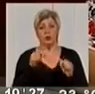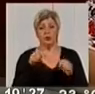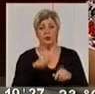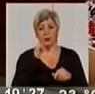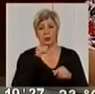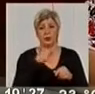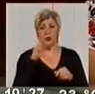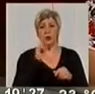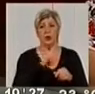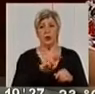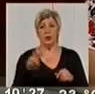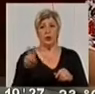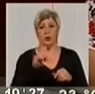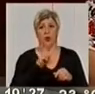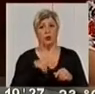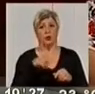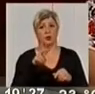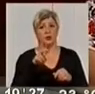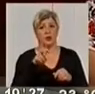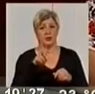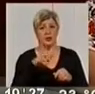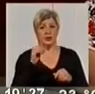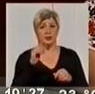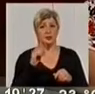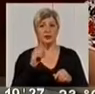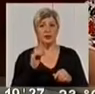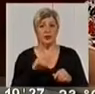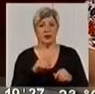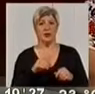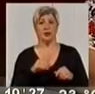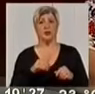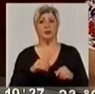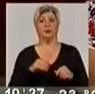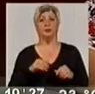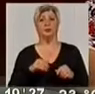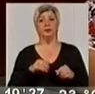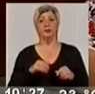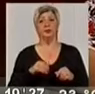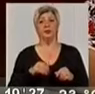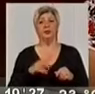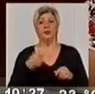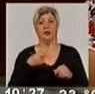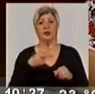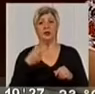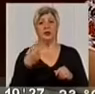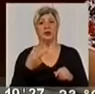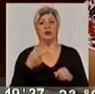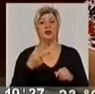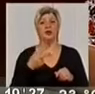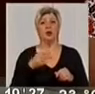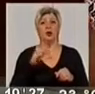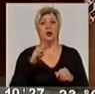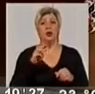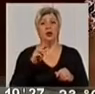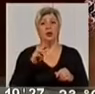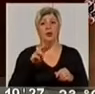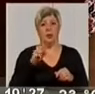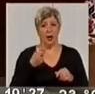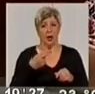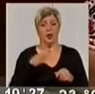і 23-го ми проводимо вже 23 травня ми проводимо аукціон. Перш